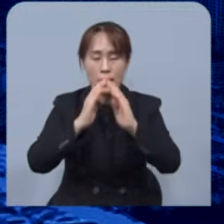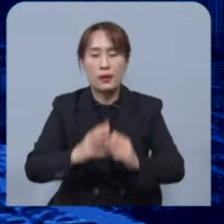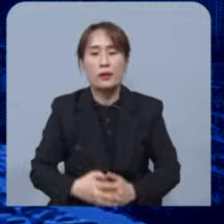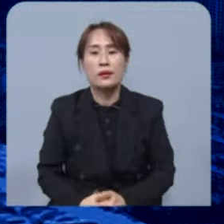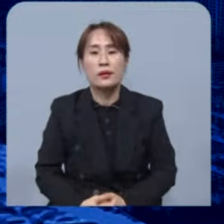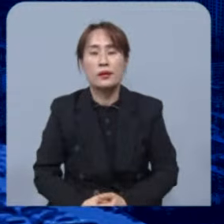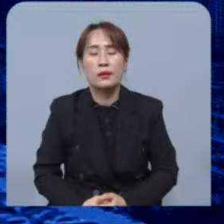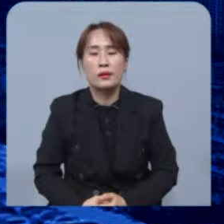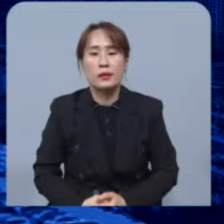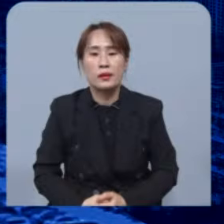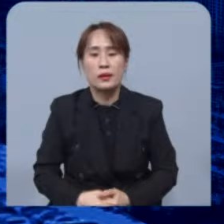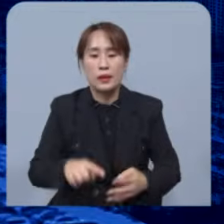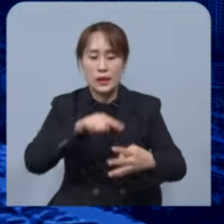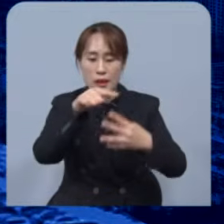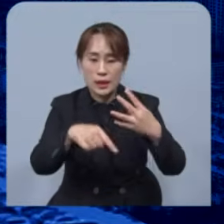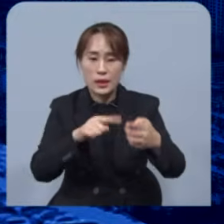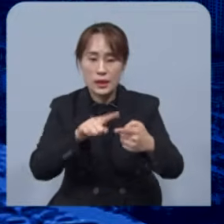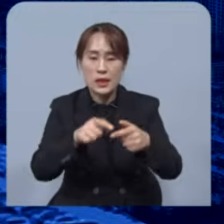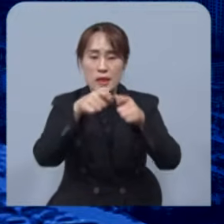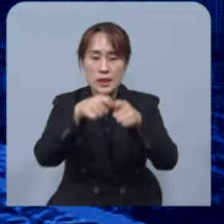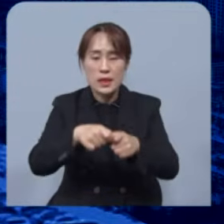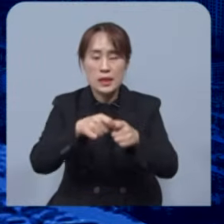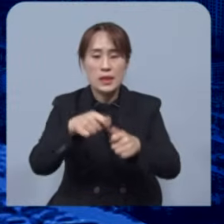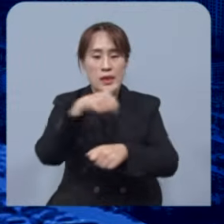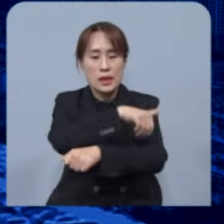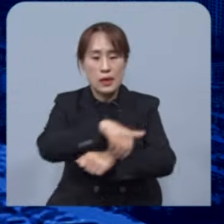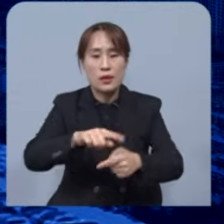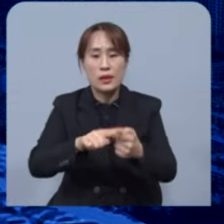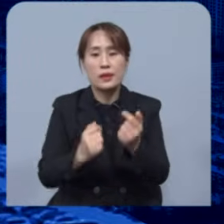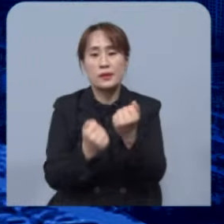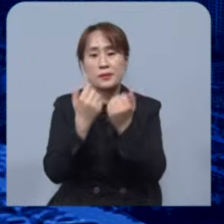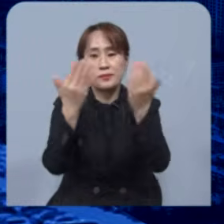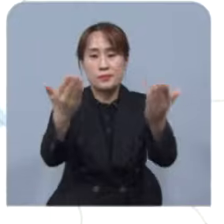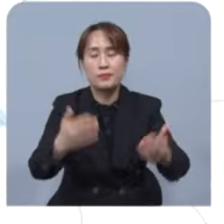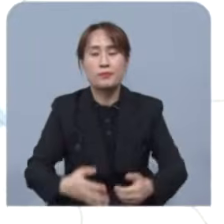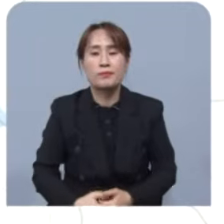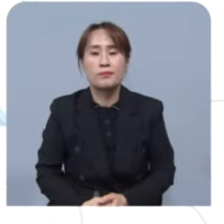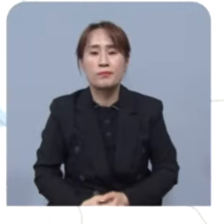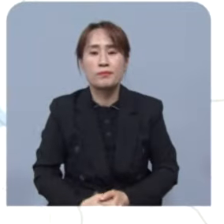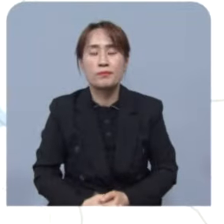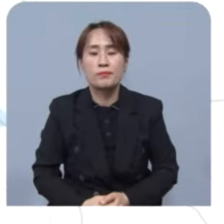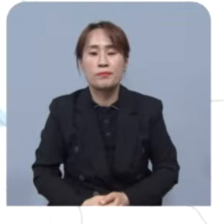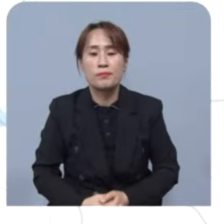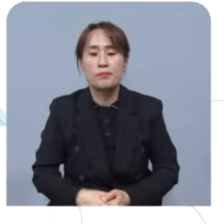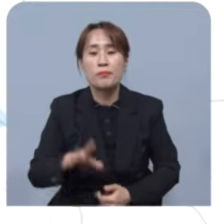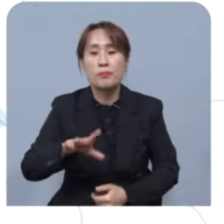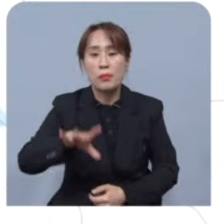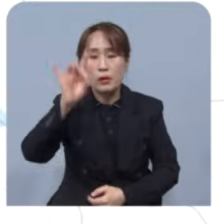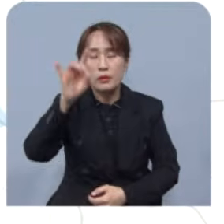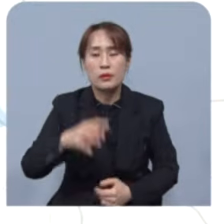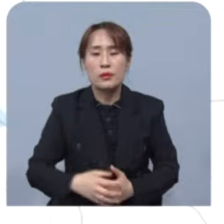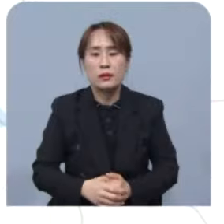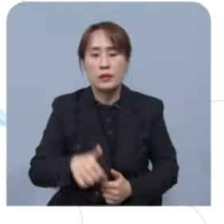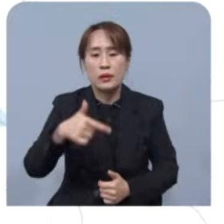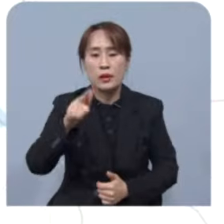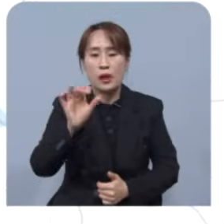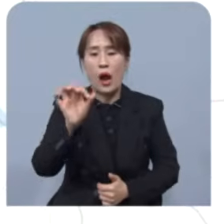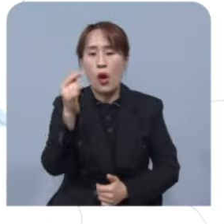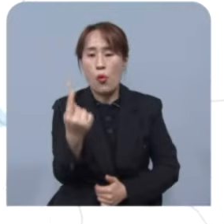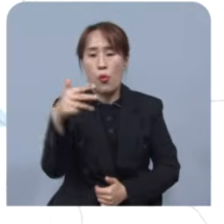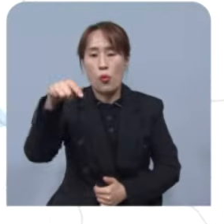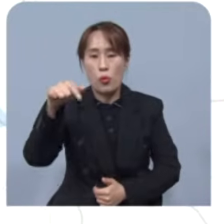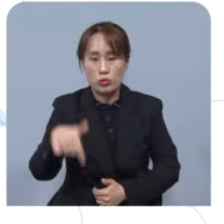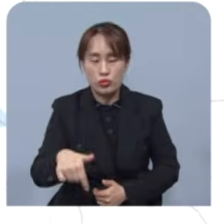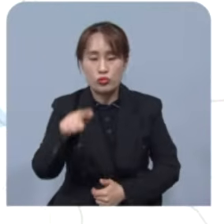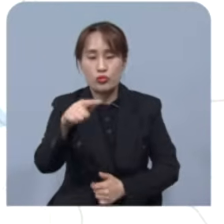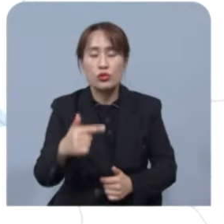조성하겠습니다. 이에 대한 세부 추진 전략을 말씀드리겠습니다. 먼저 강호축 중심의